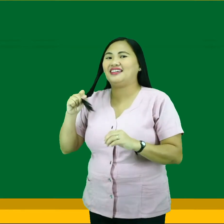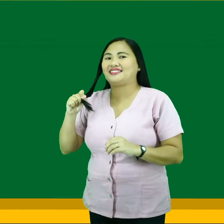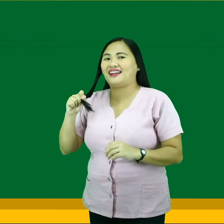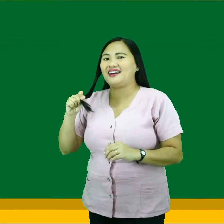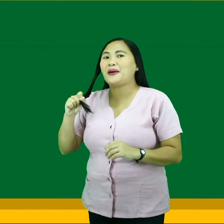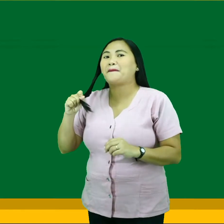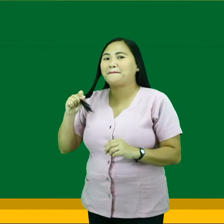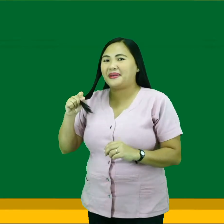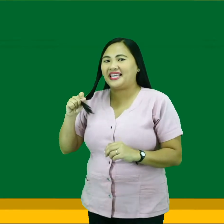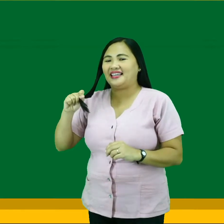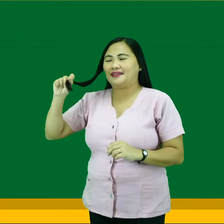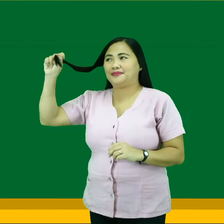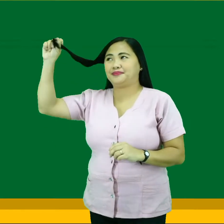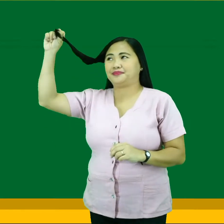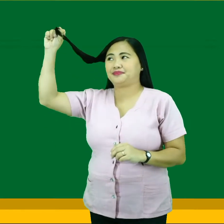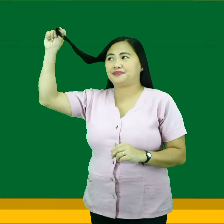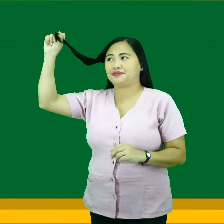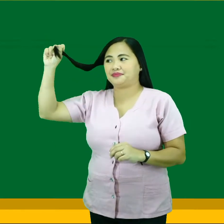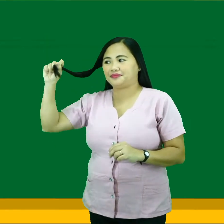nga letrang B.